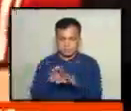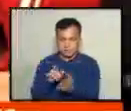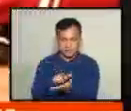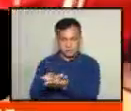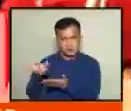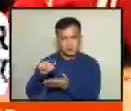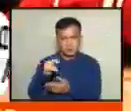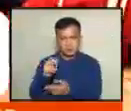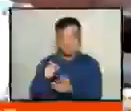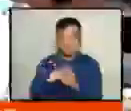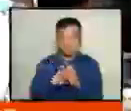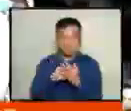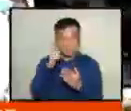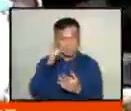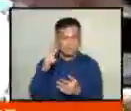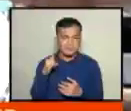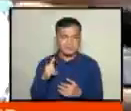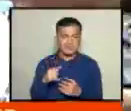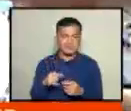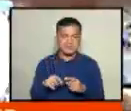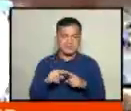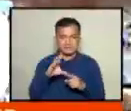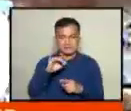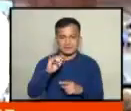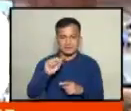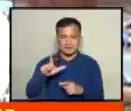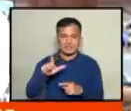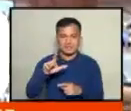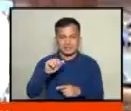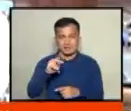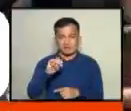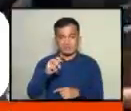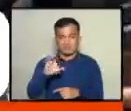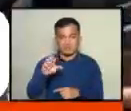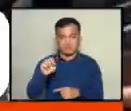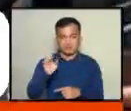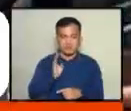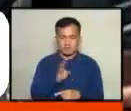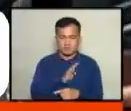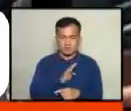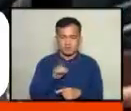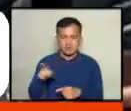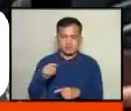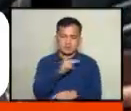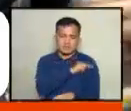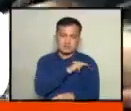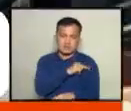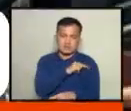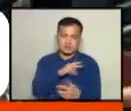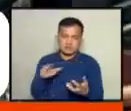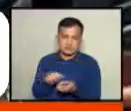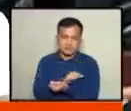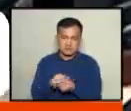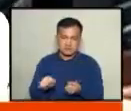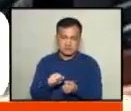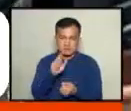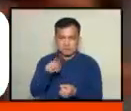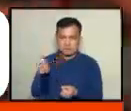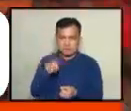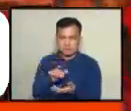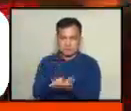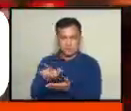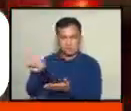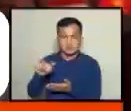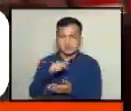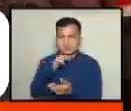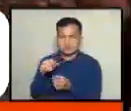Naiya simula kagabi. Pero ayon sa Civil Aeronautics Board, dahil force majeure o natural disaster ang dahilan ng kanselasyon ng biyahe,